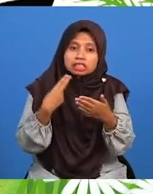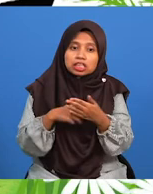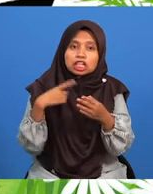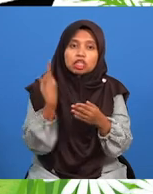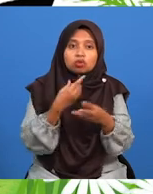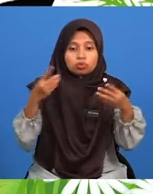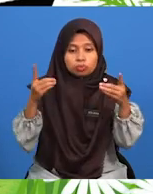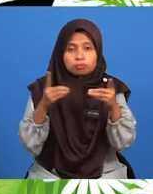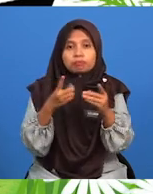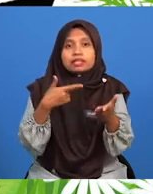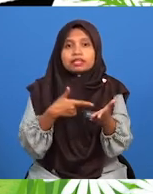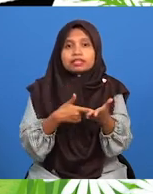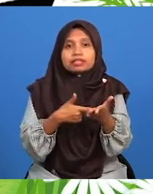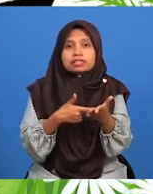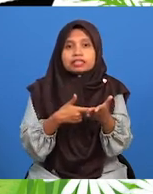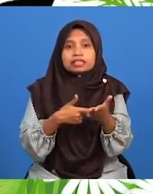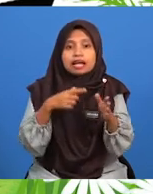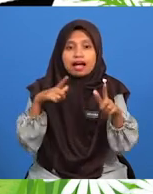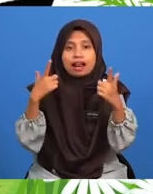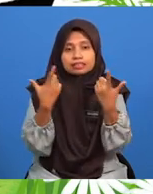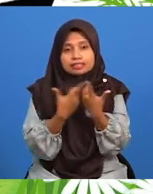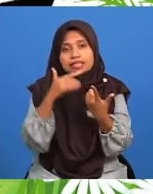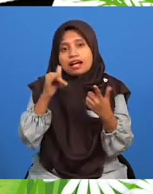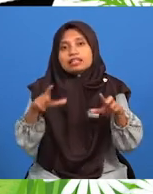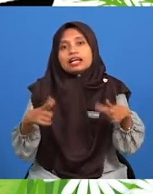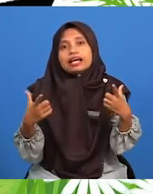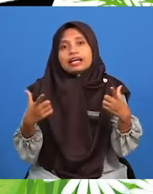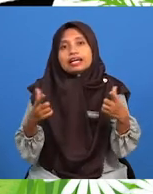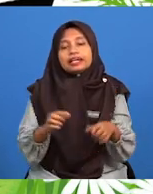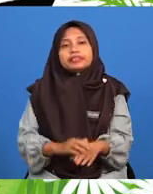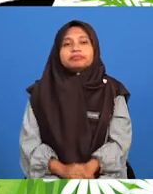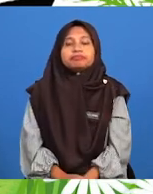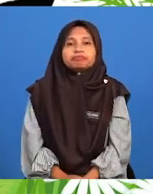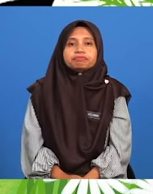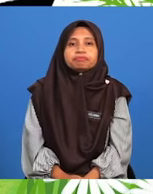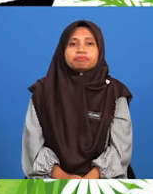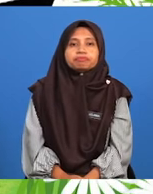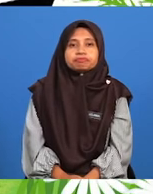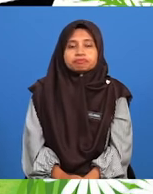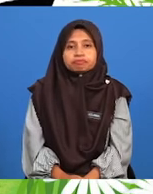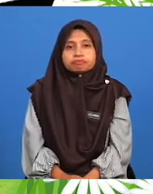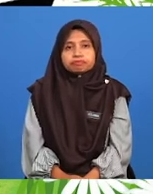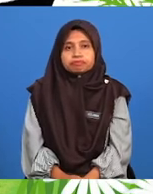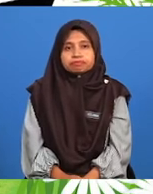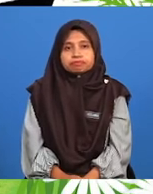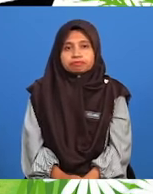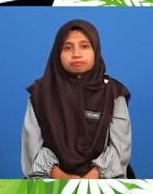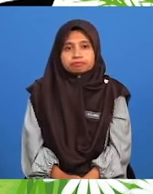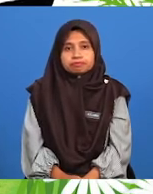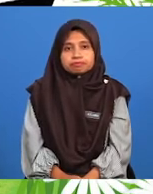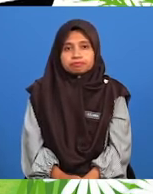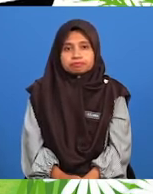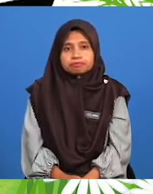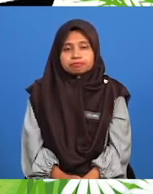Sehingga berjumpa lagi pada kelas yang akan datang. Ila liqa wa ma'assalama wa billahi taufiq